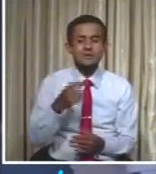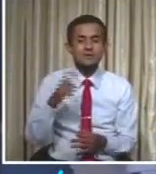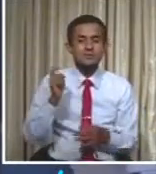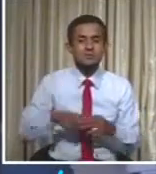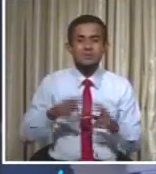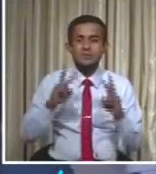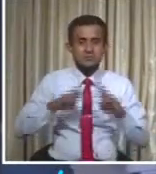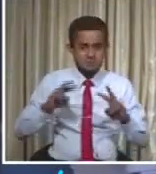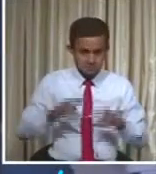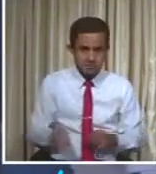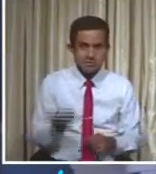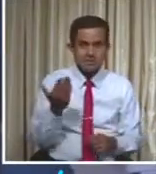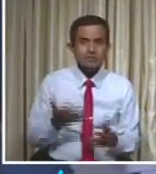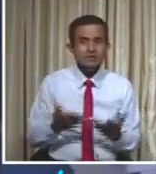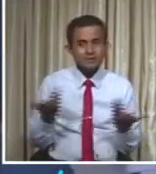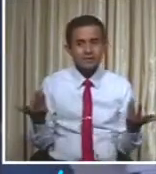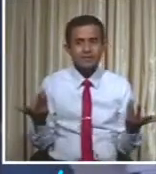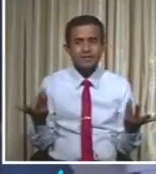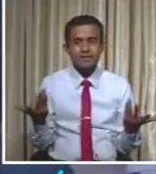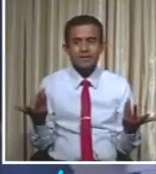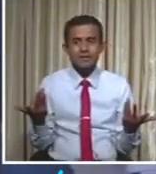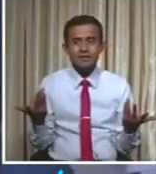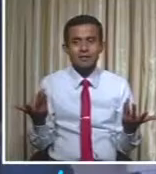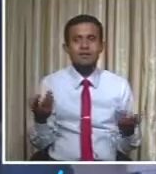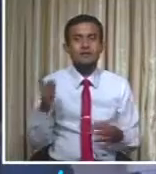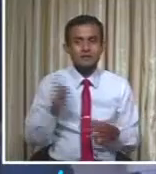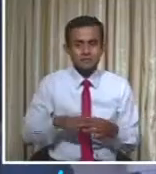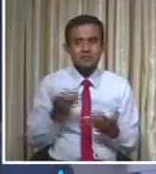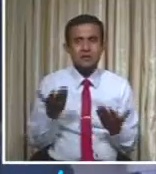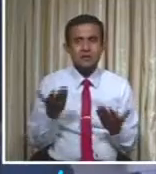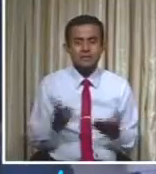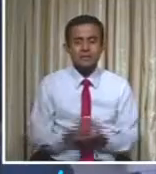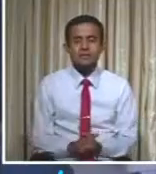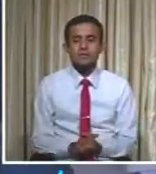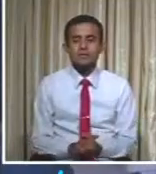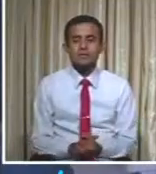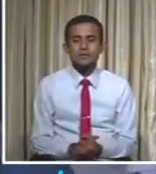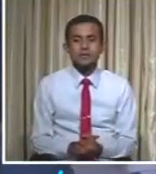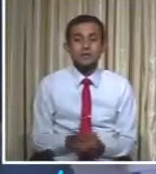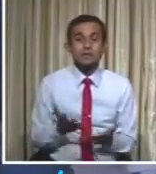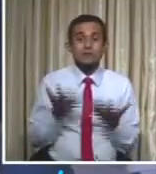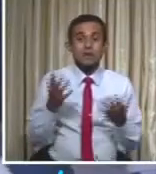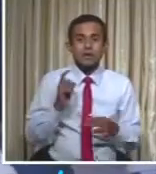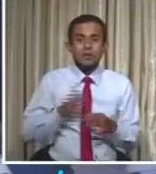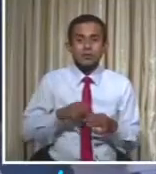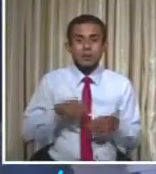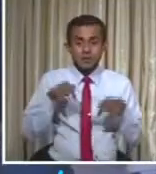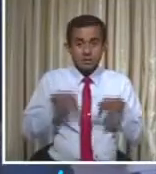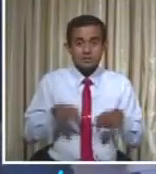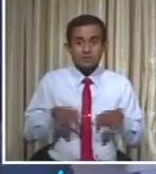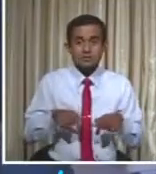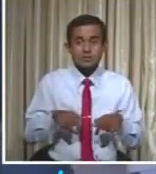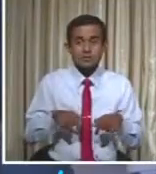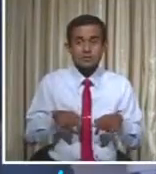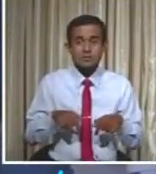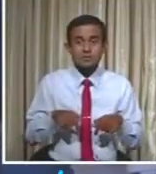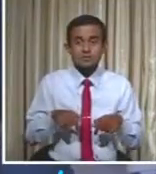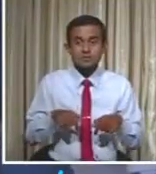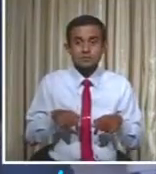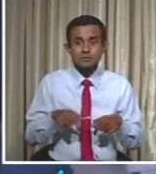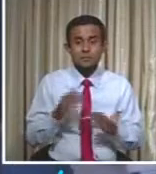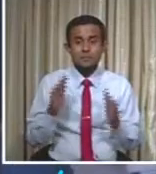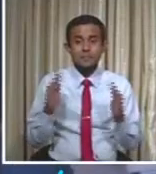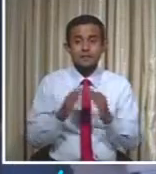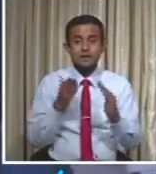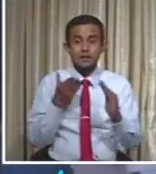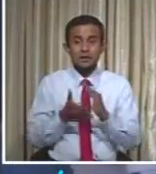සිද්ධ වෙයිද? වෙන්නේ නැහැ. ඒත් එතනම ප්‍රශ්නයක් තියෙනවා. ඊට වඩා ප්‍රශ්න තමයි අද මතුවලා තියෙන මේ